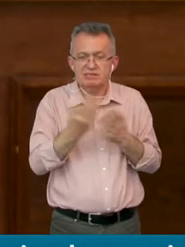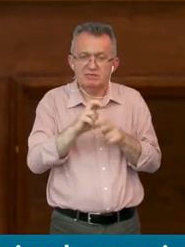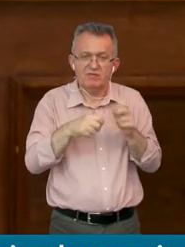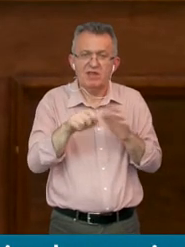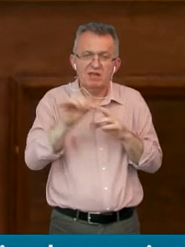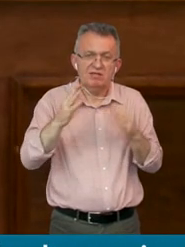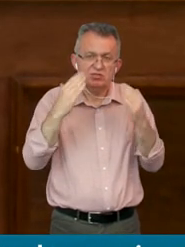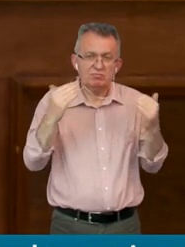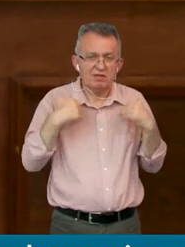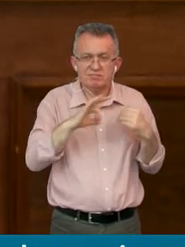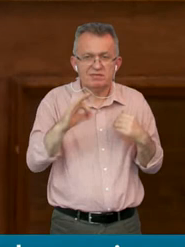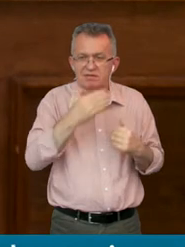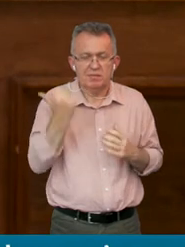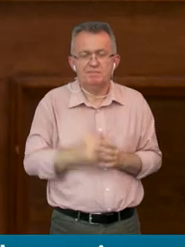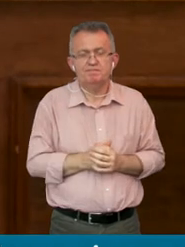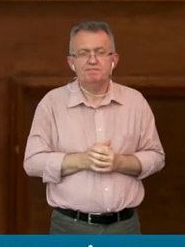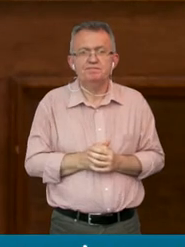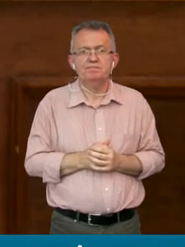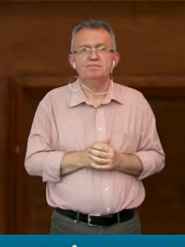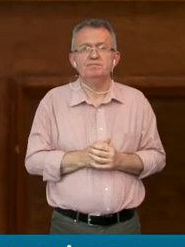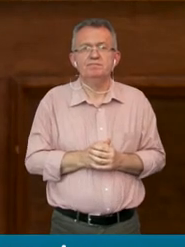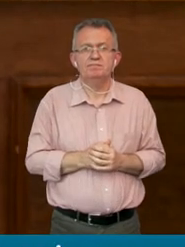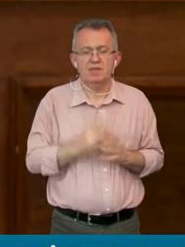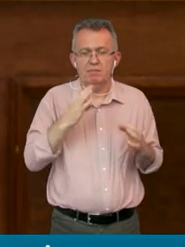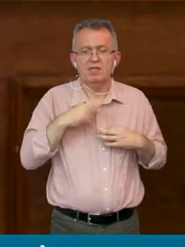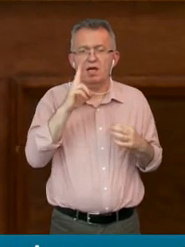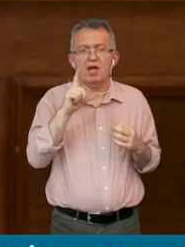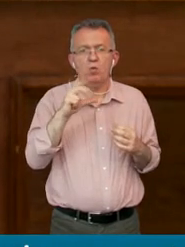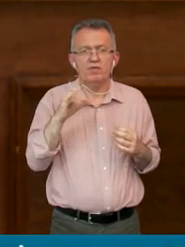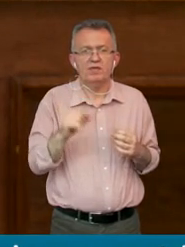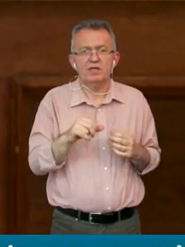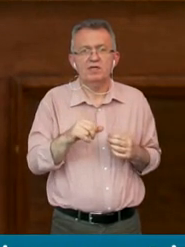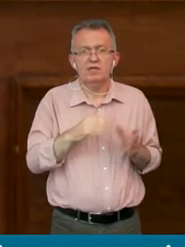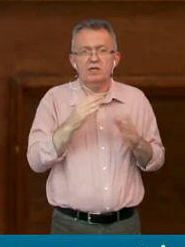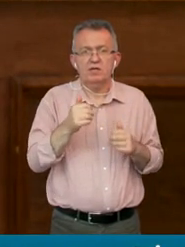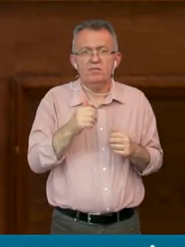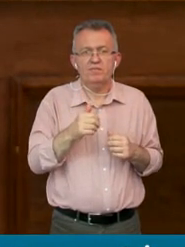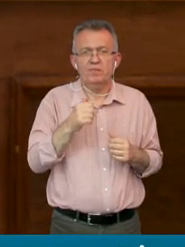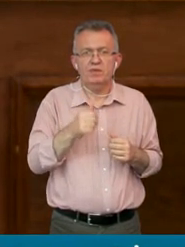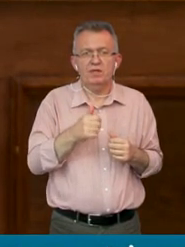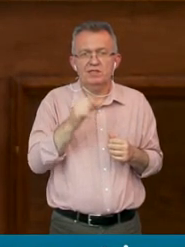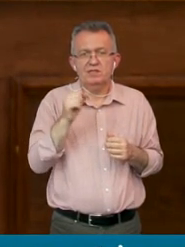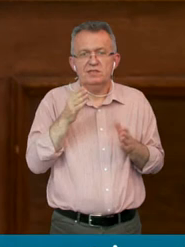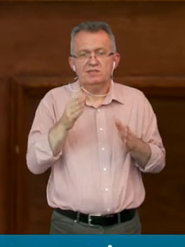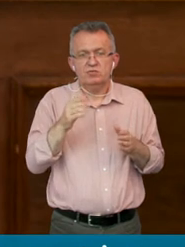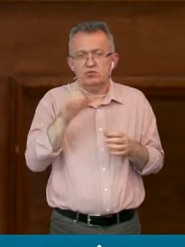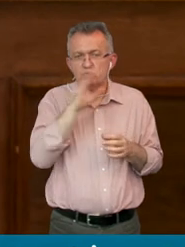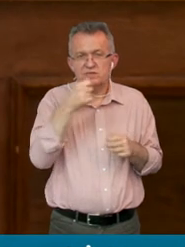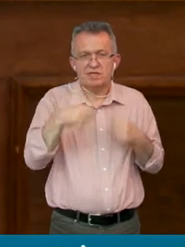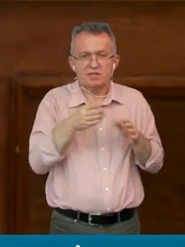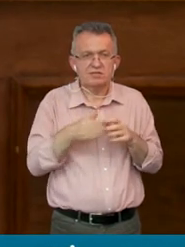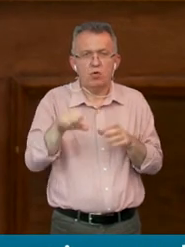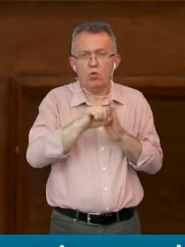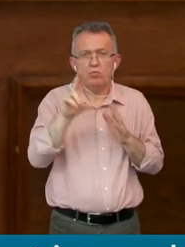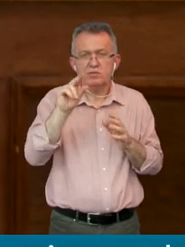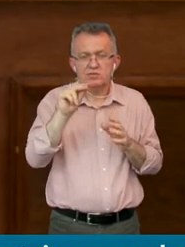szpitali nie przewidujemy. Pani Klaudia, kolejne utrudnienia na poniedziałku na szosie Stargardzkiej. Panie prezydencie, od